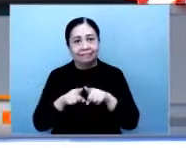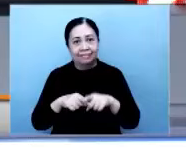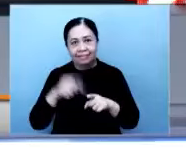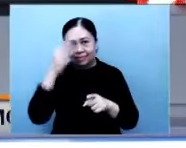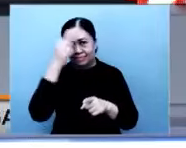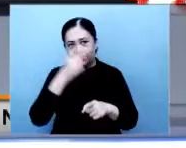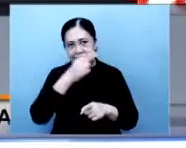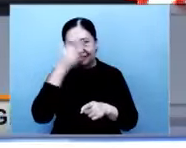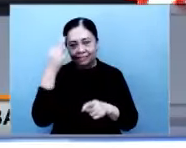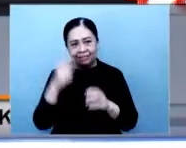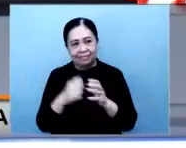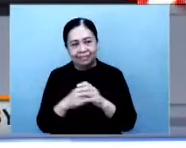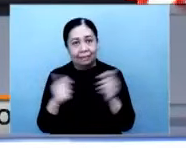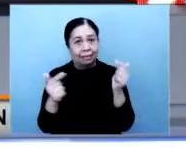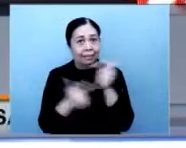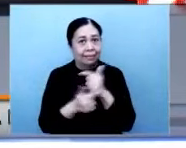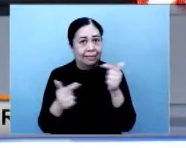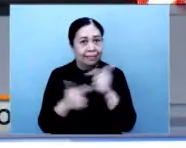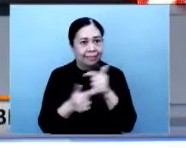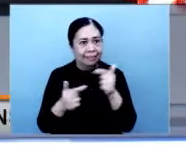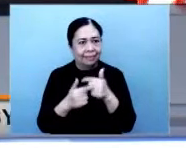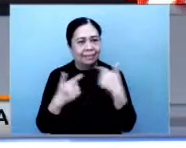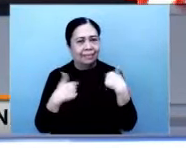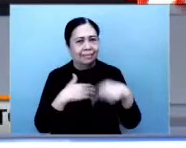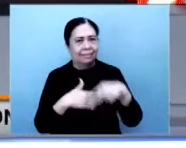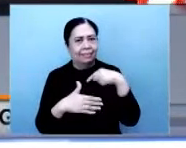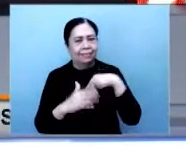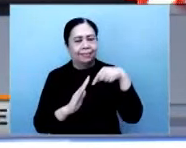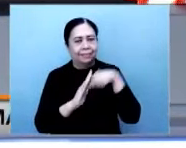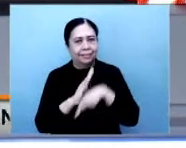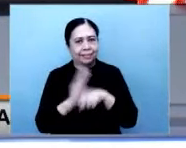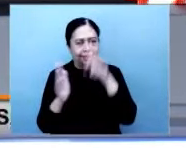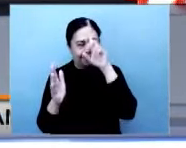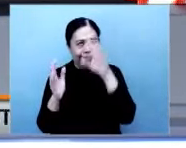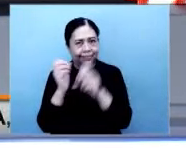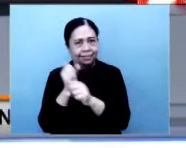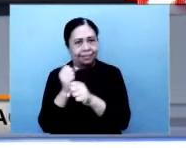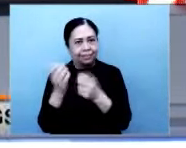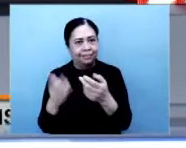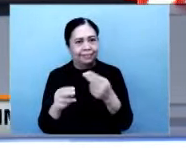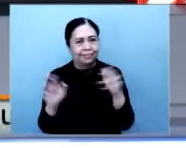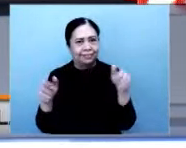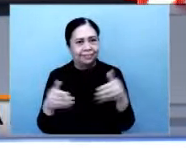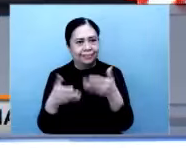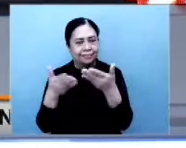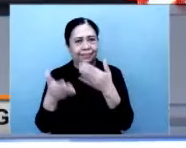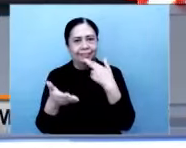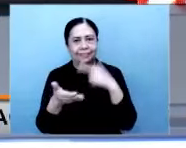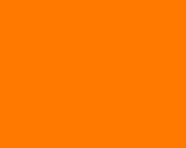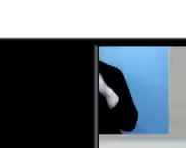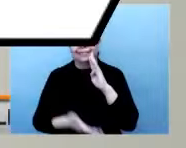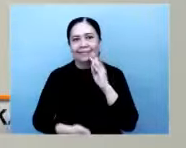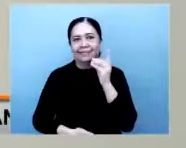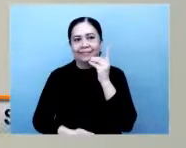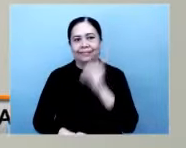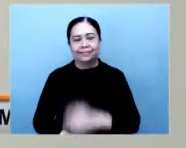ng pagpapatawa ay ang malalim niyang pananampalataya. Kilalanin natin siya sa report ni Bea de Guzman.